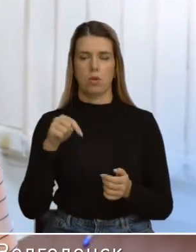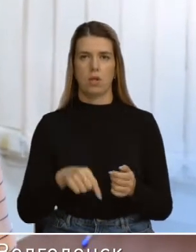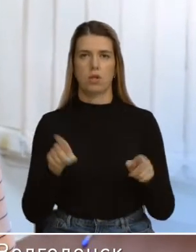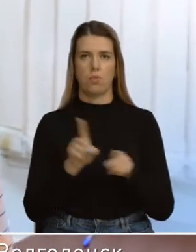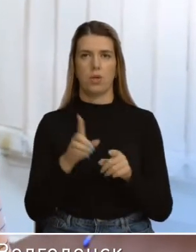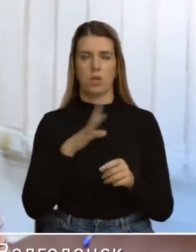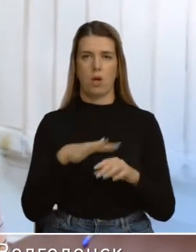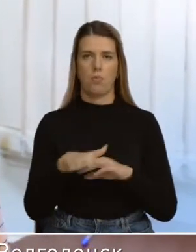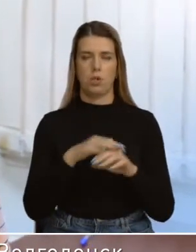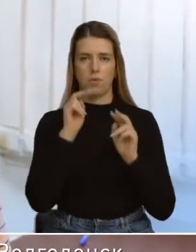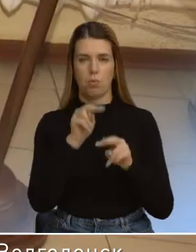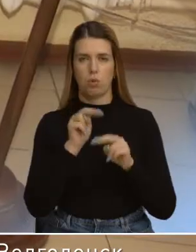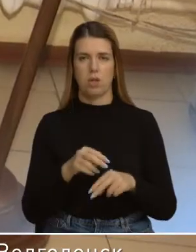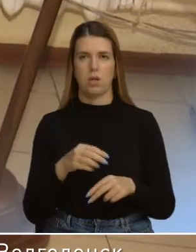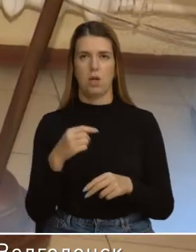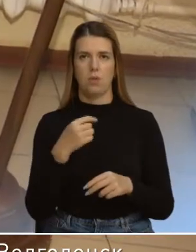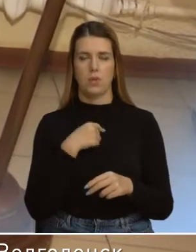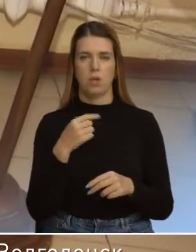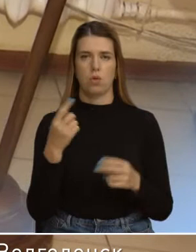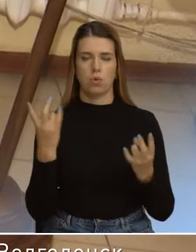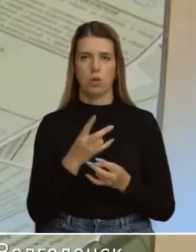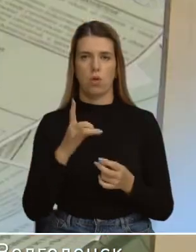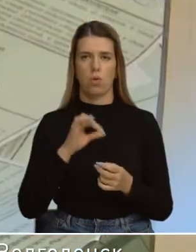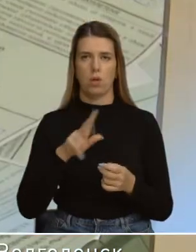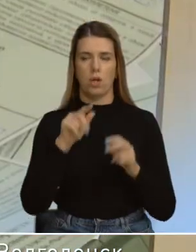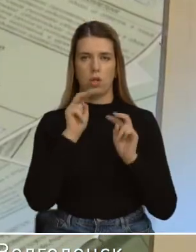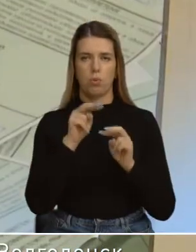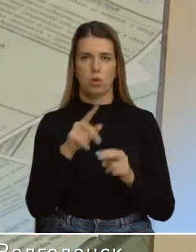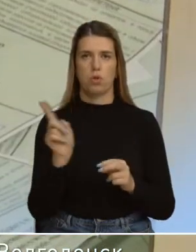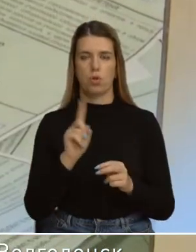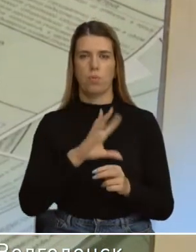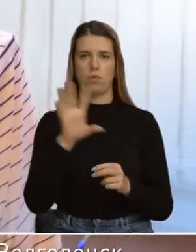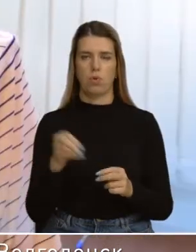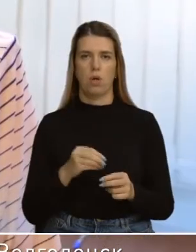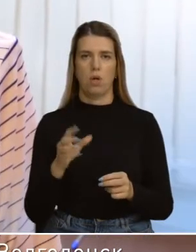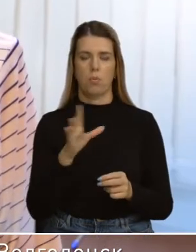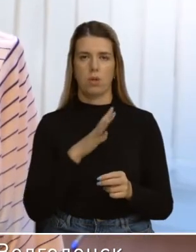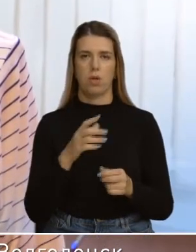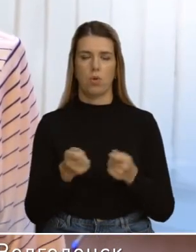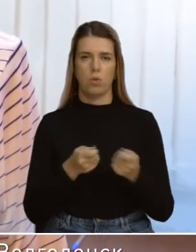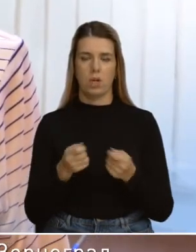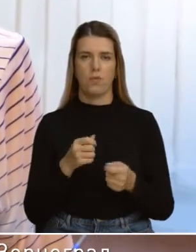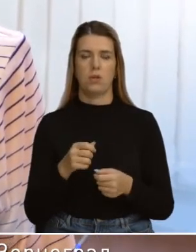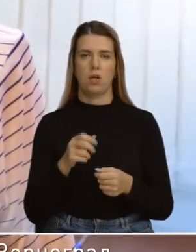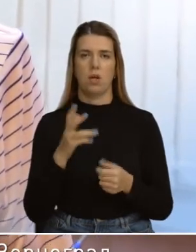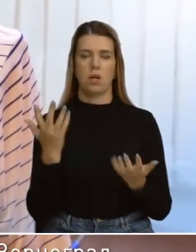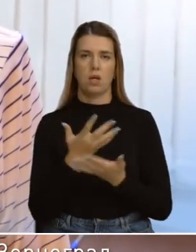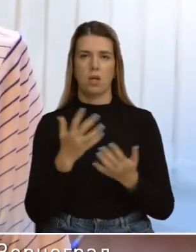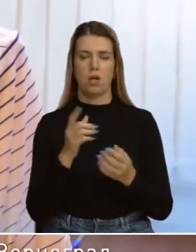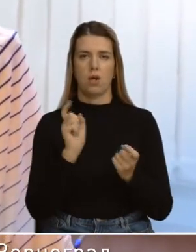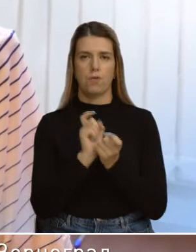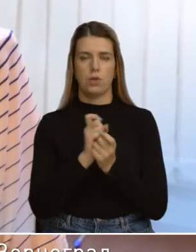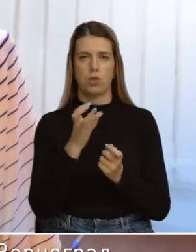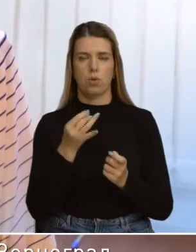точно так же была общественным наблюдателем. Мне кажется, ей нужна роль наблюдателя, чтобы все урегулировать. Не только какие-то